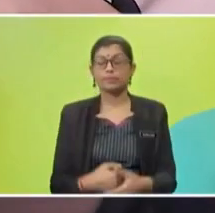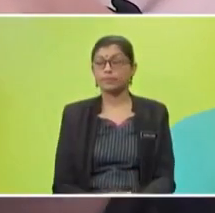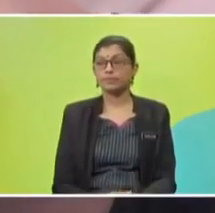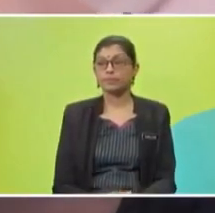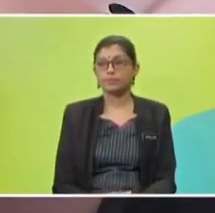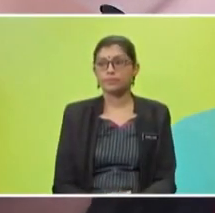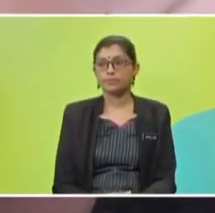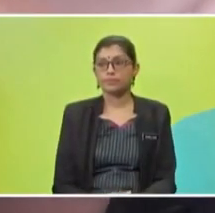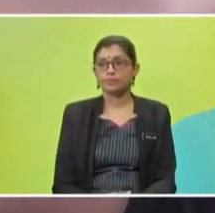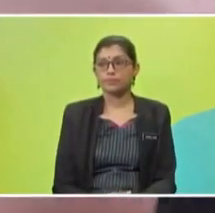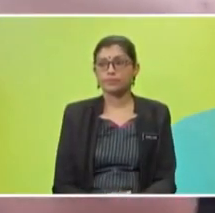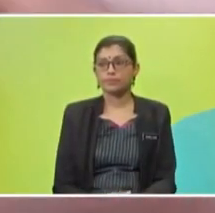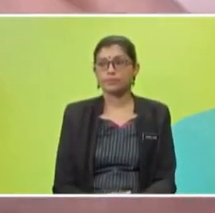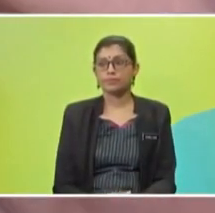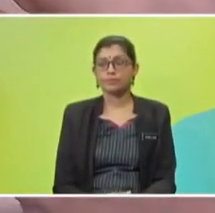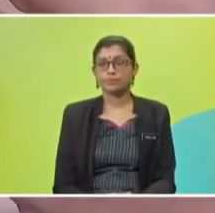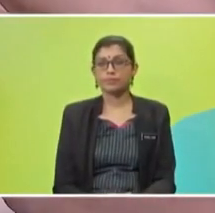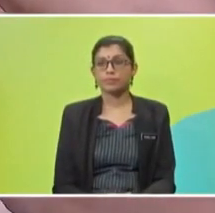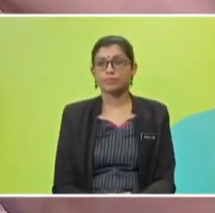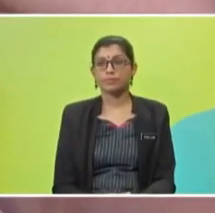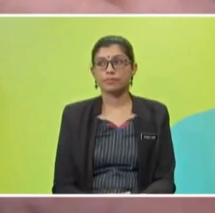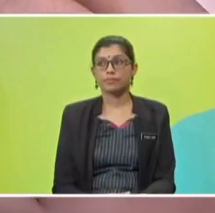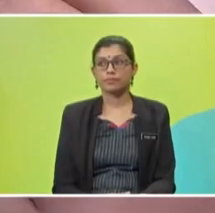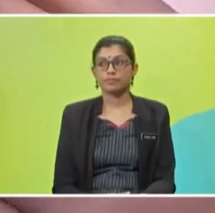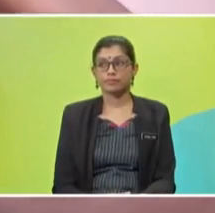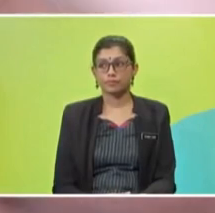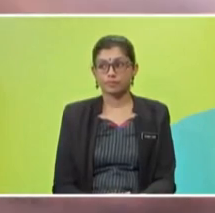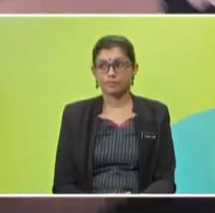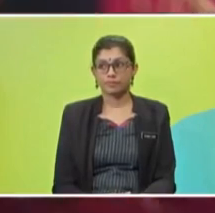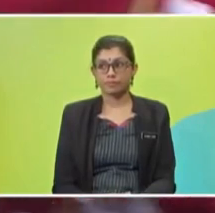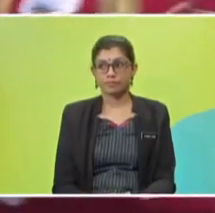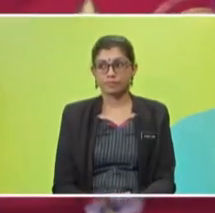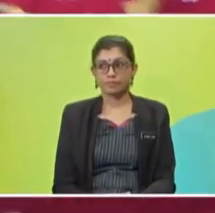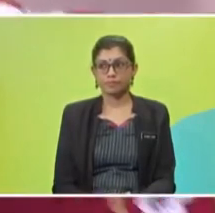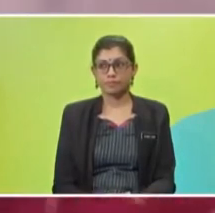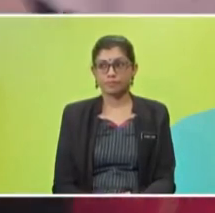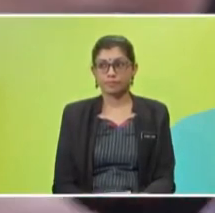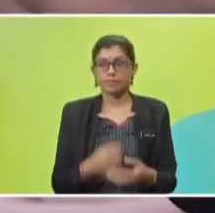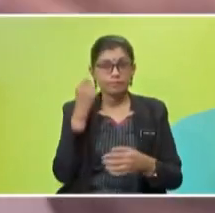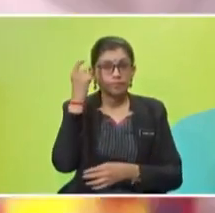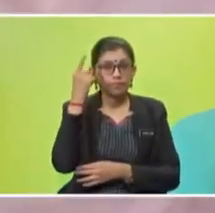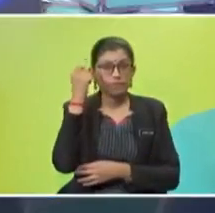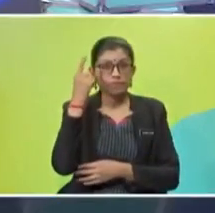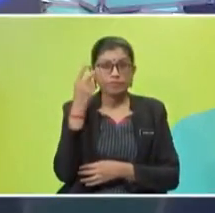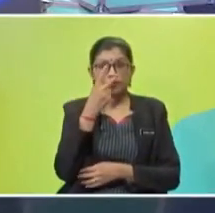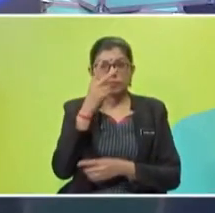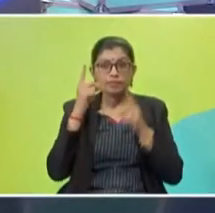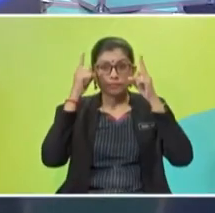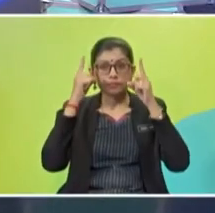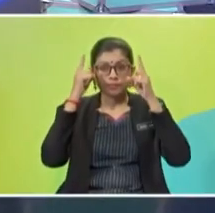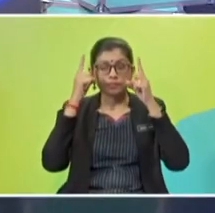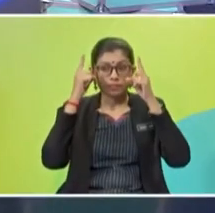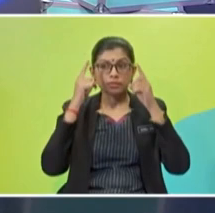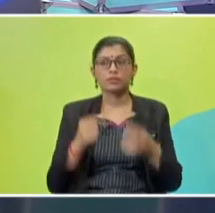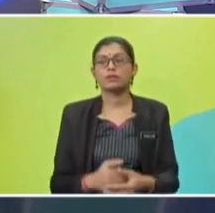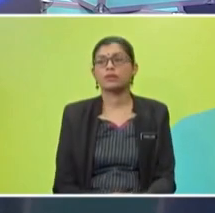12 OC icola ketelitian five Oh macam tuh cie